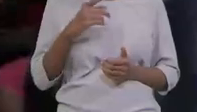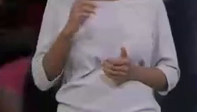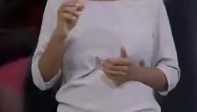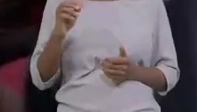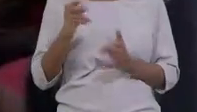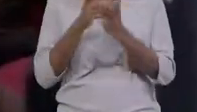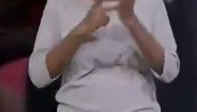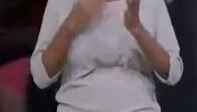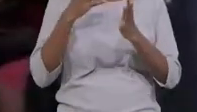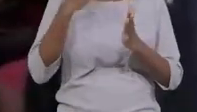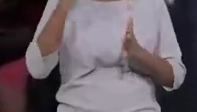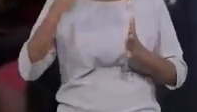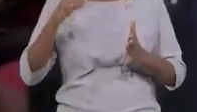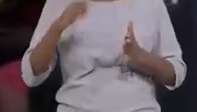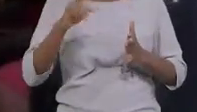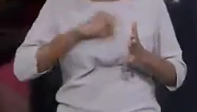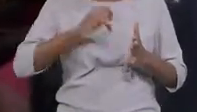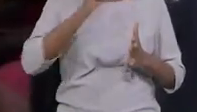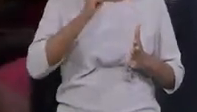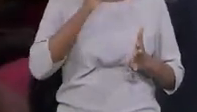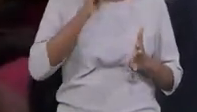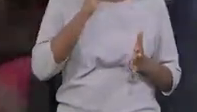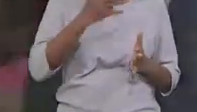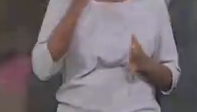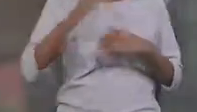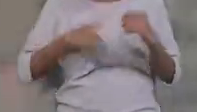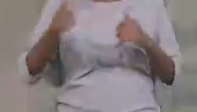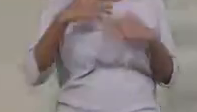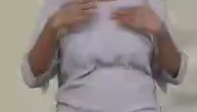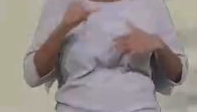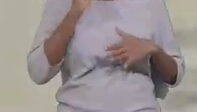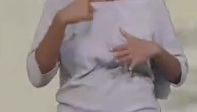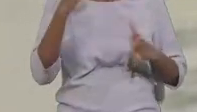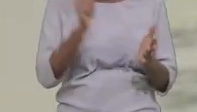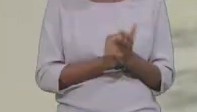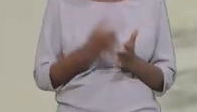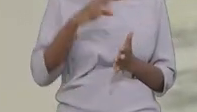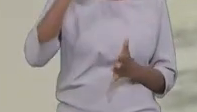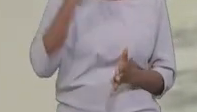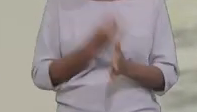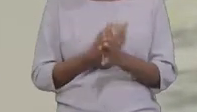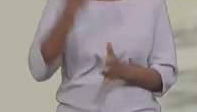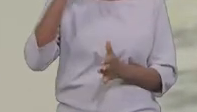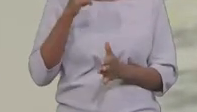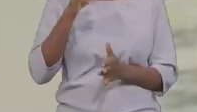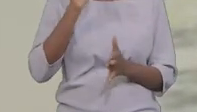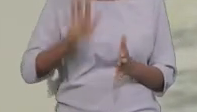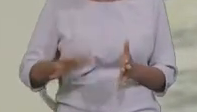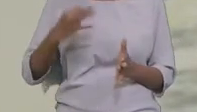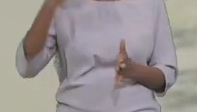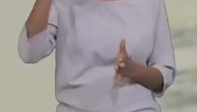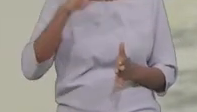Et le sort des méchants. Ah, je ne suis pas meilleur que les autres. Ne dis pas ça. Le Fils de